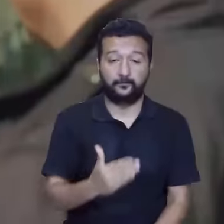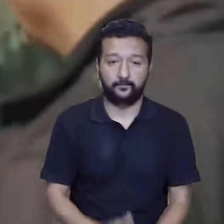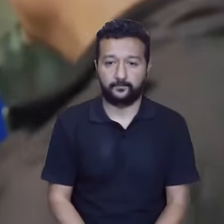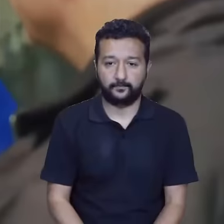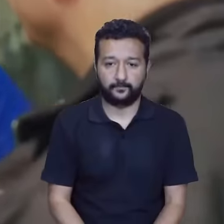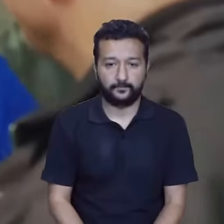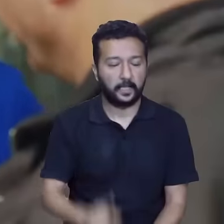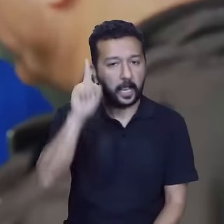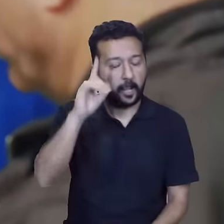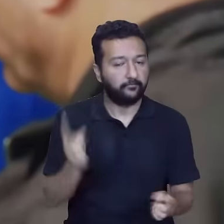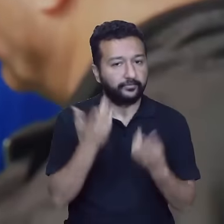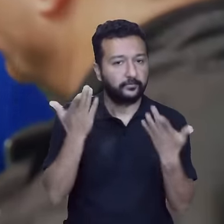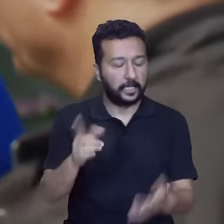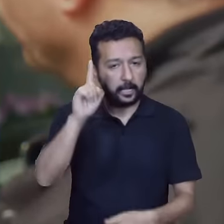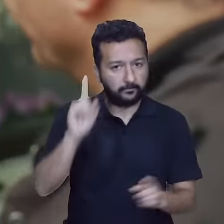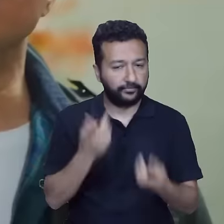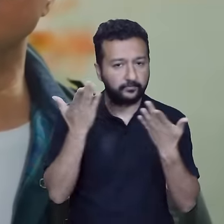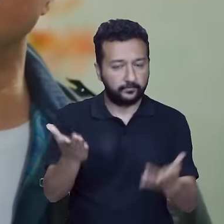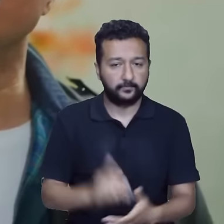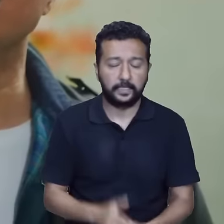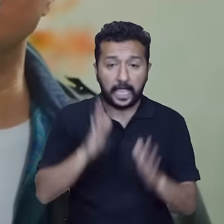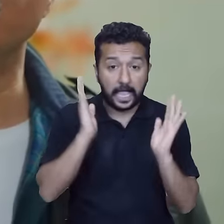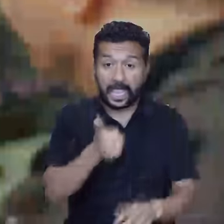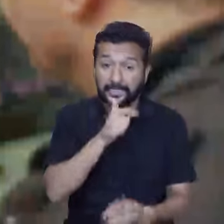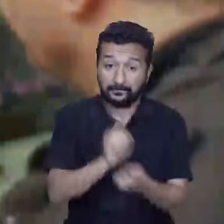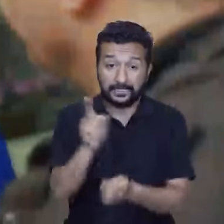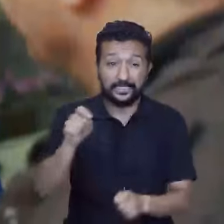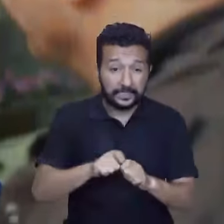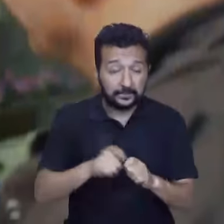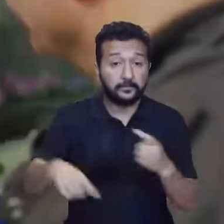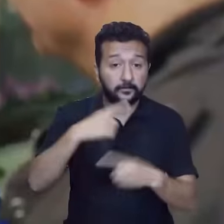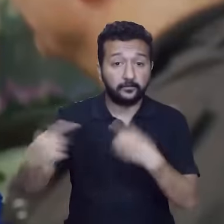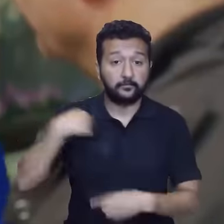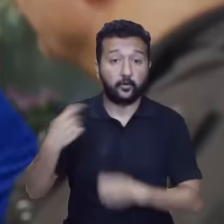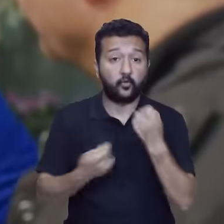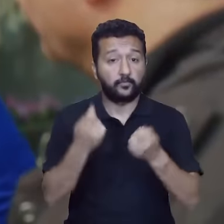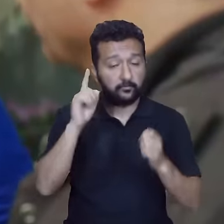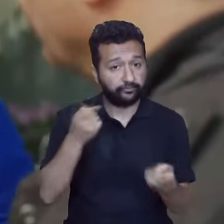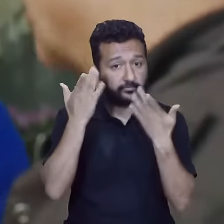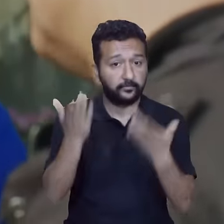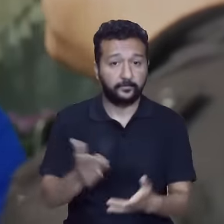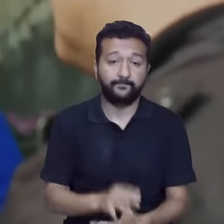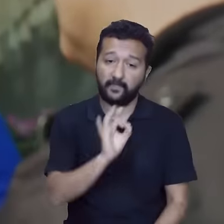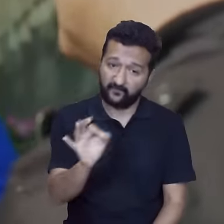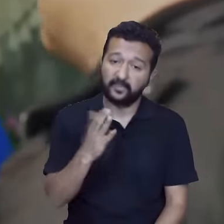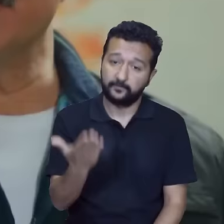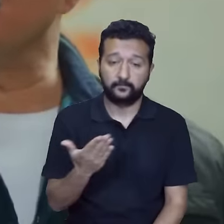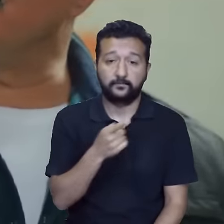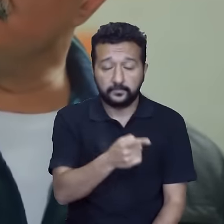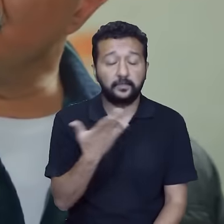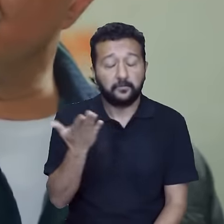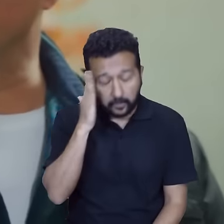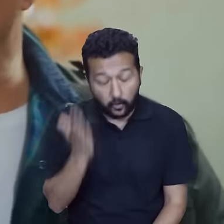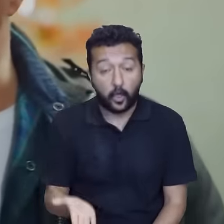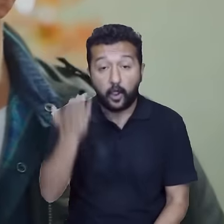konuşuyorum. Allah Allah, Allah Allah. Hayır, adamın işi gücü benle uğraşmak hayret. Evet, yani